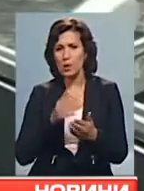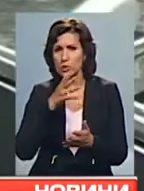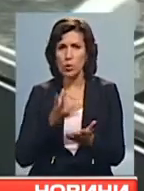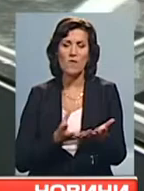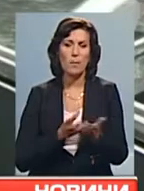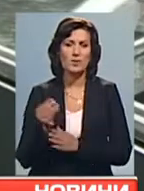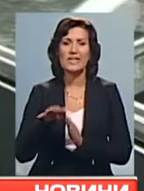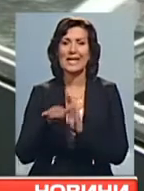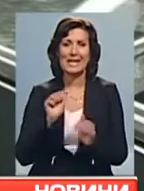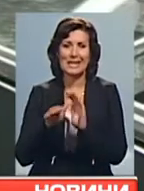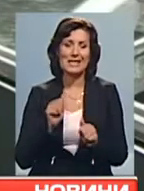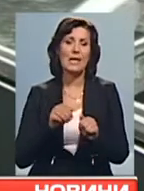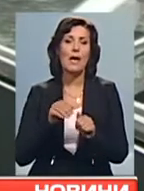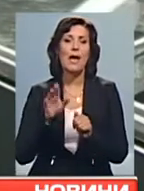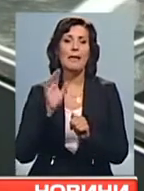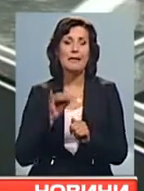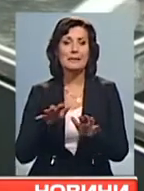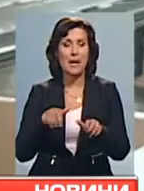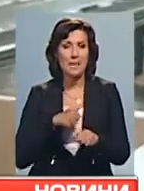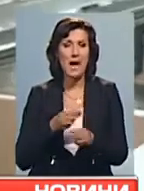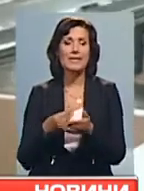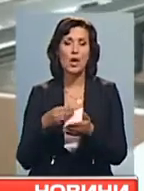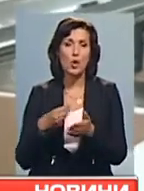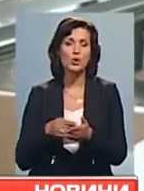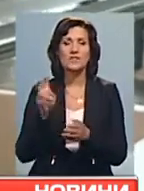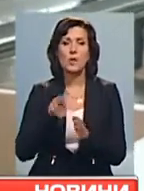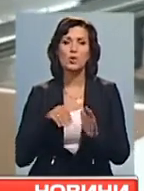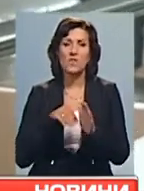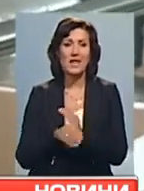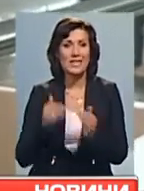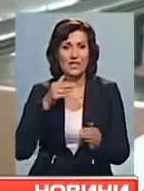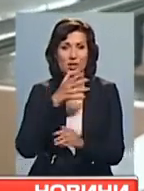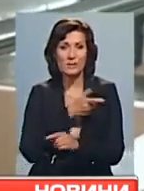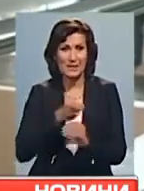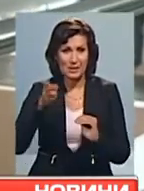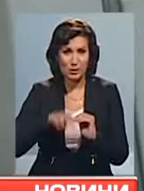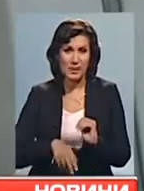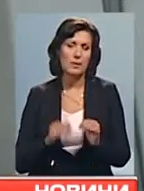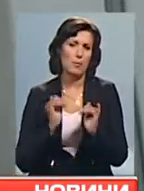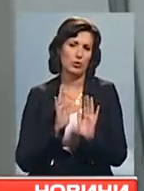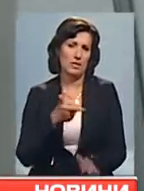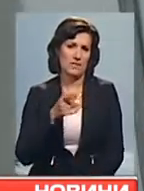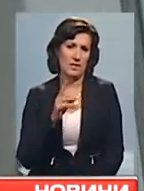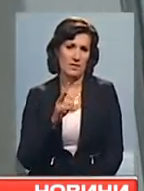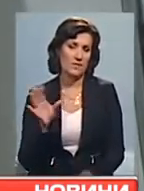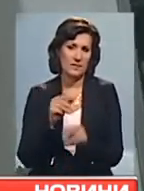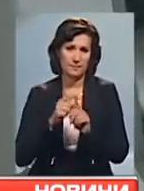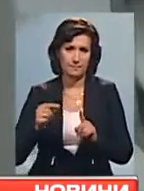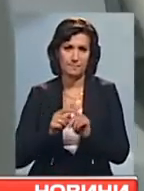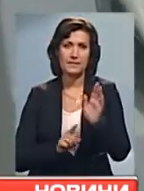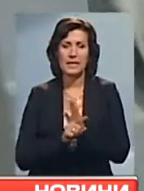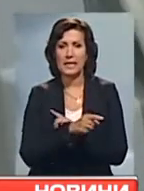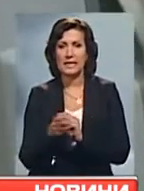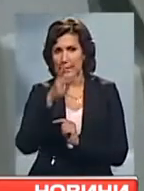А забрати гроші з валютного вкладу раніше, ніж закінчиться дія договору, відтепер можна лише у гривні. Усі ці правила